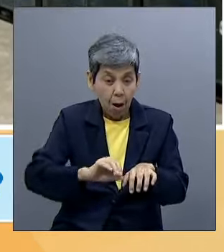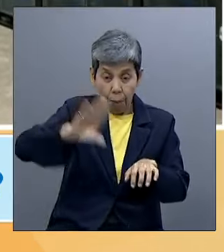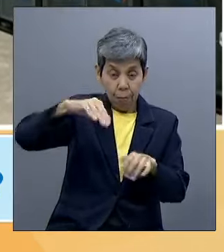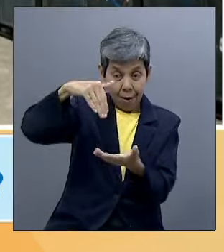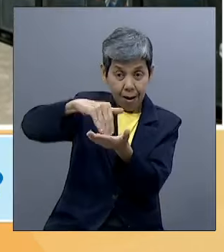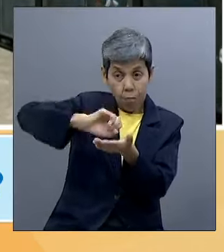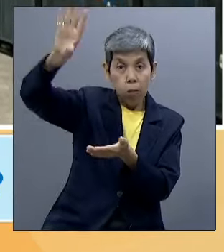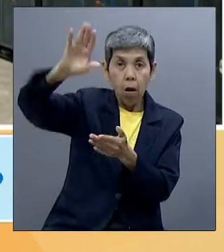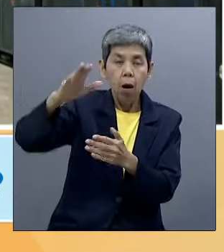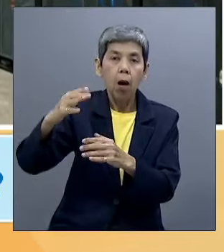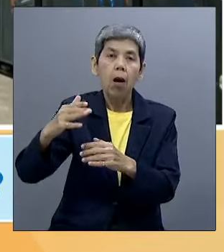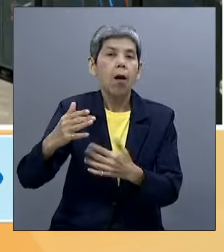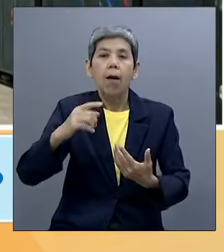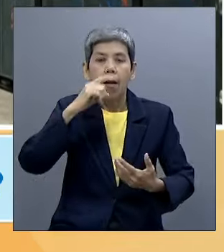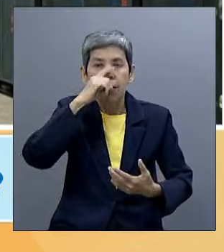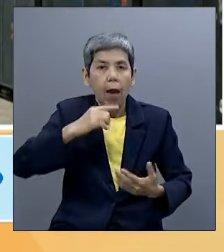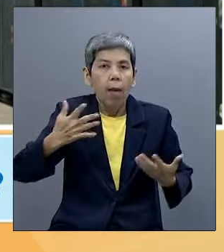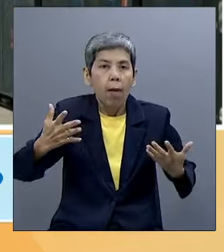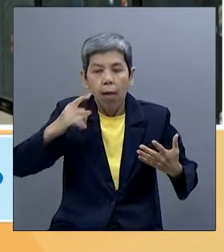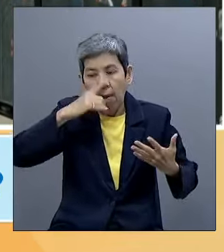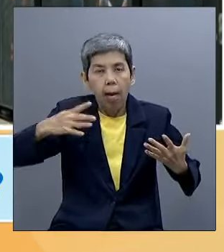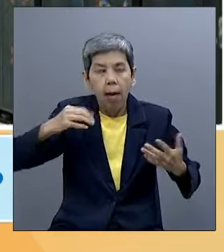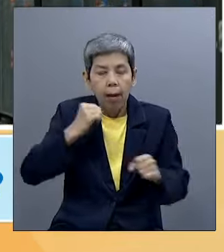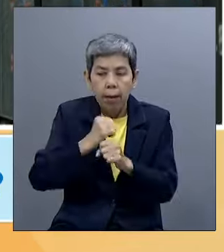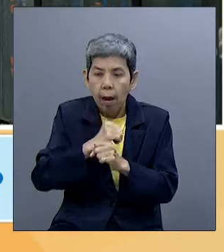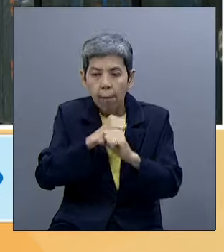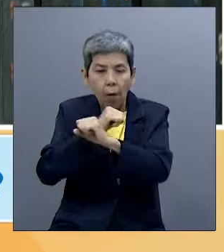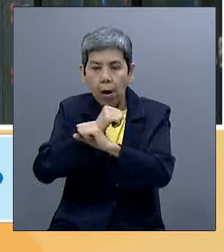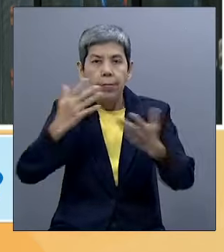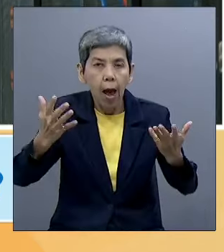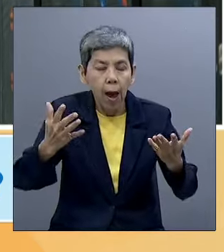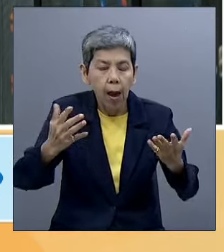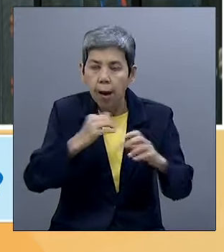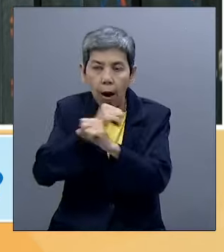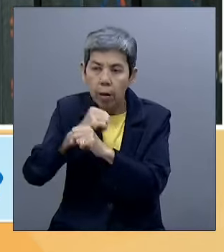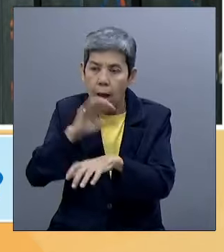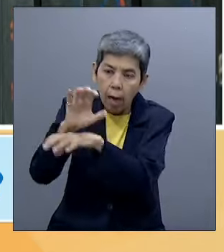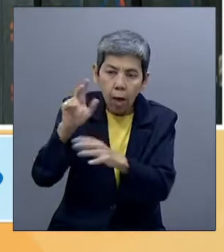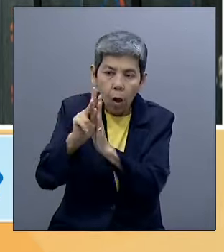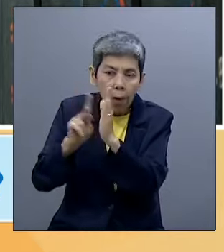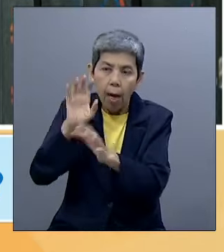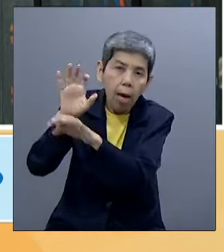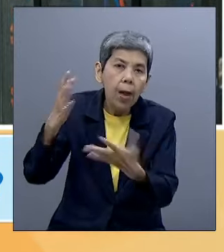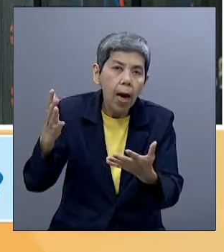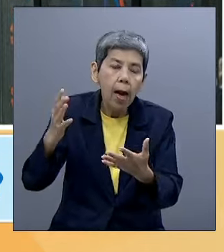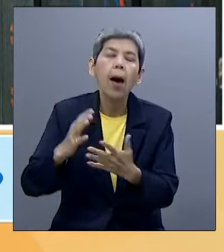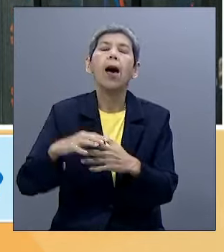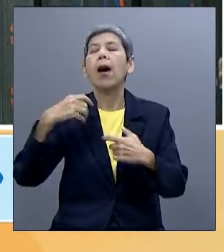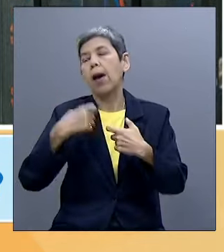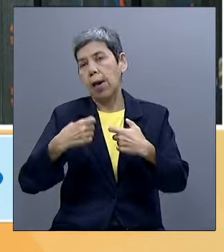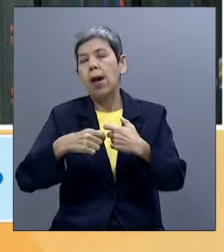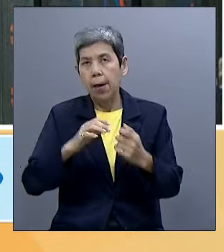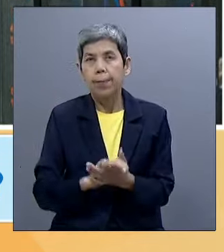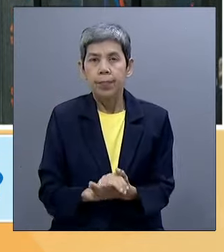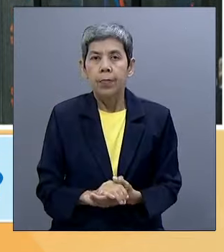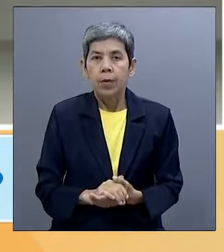ปลว่ามันออกนอกเขตอำนาจศาลคำว่าออกเขตอำนาจศาลแปลว่าเราไม่สามารถบังคับใช้กฎหมายไทยได้นะครับและในขณะเดีย